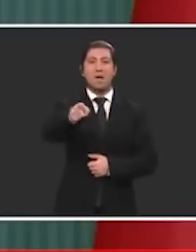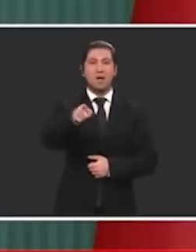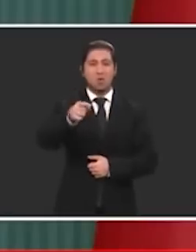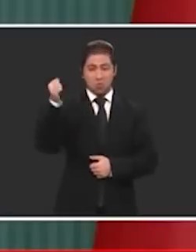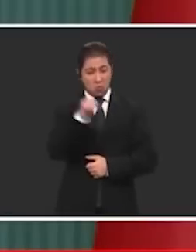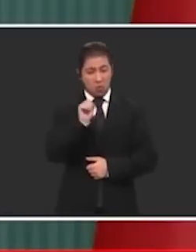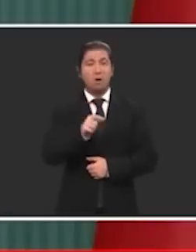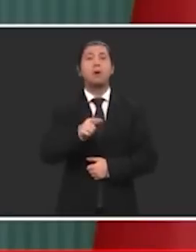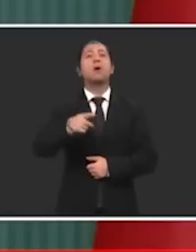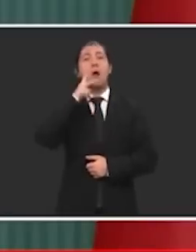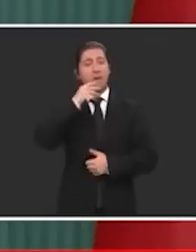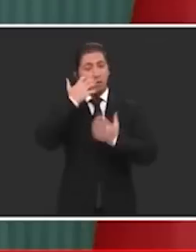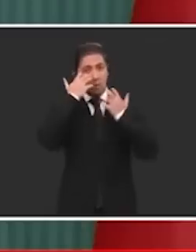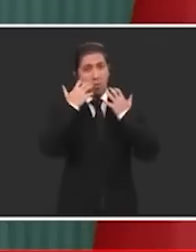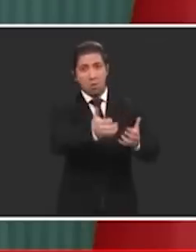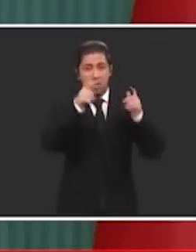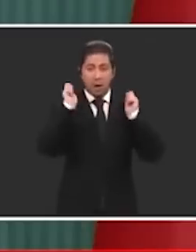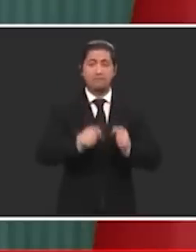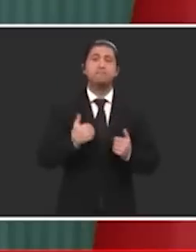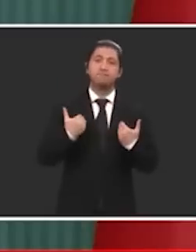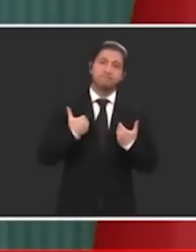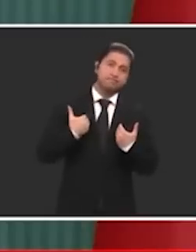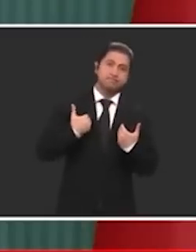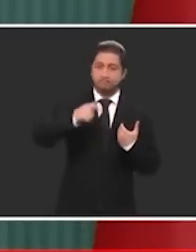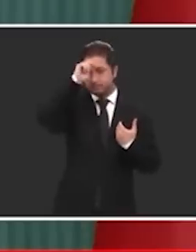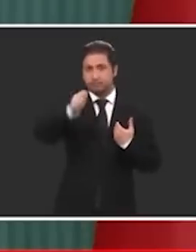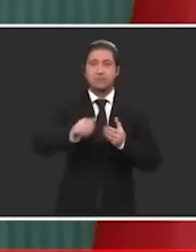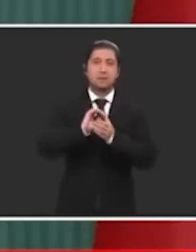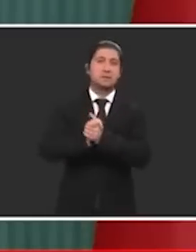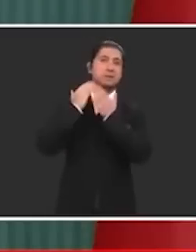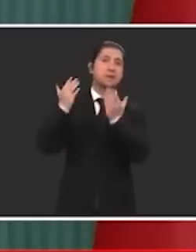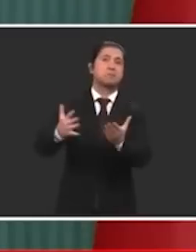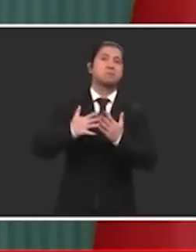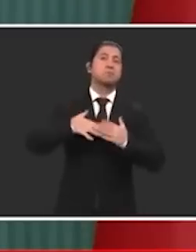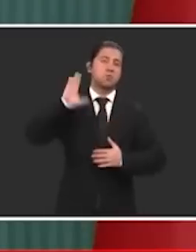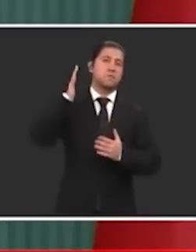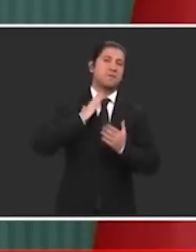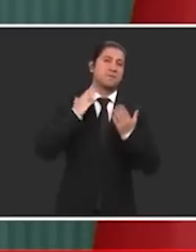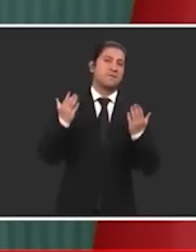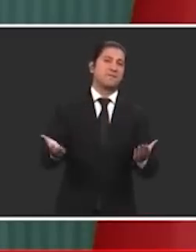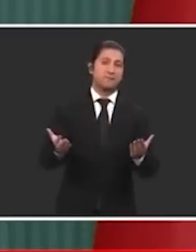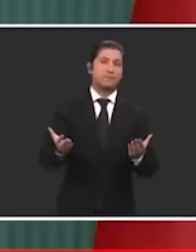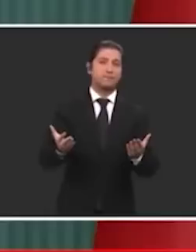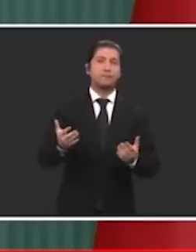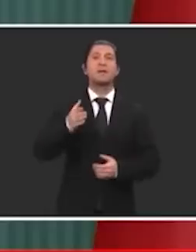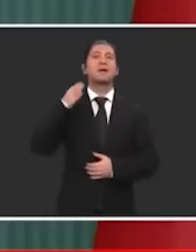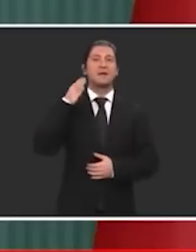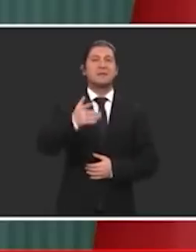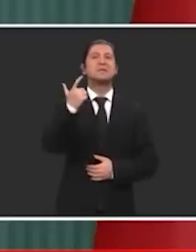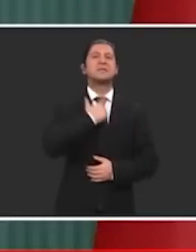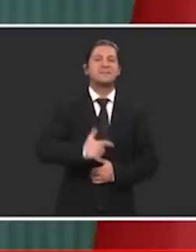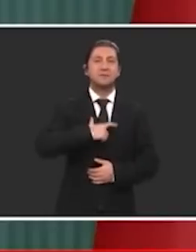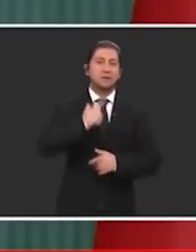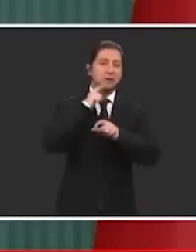sergilediği insani tavır her türlü takdirin üzerindedir. Operasyon sırasında